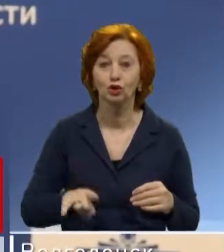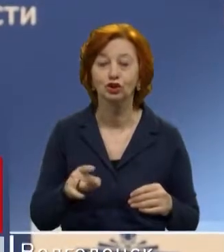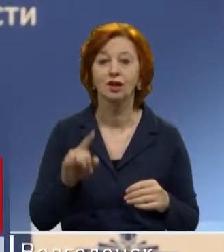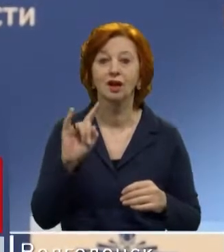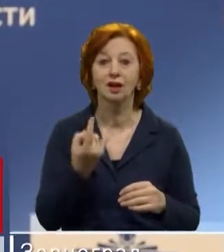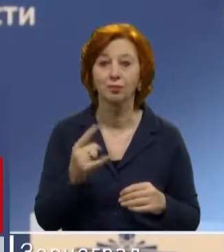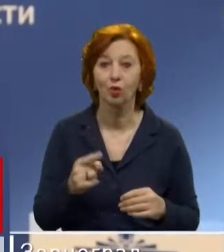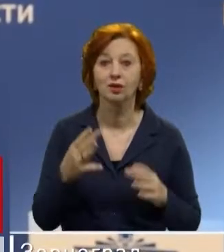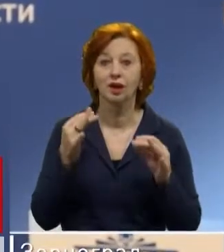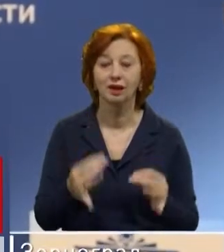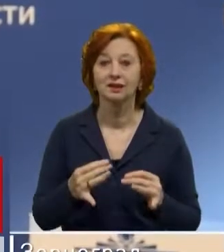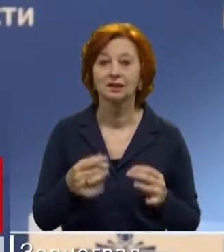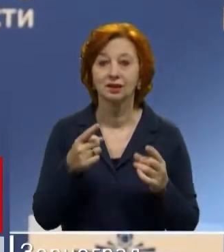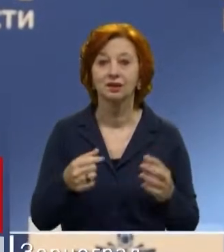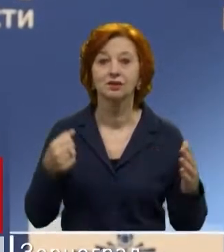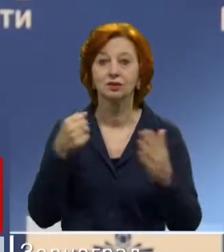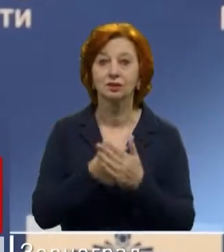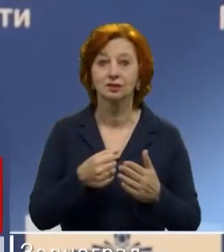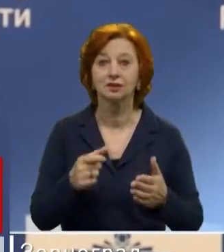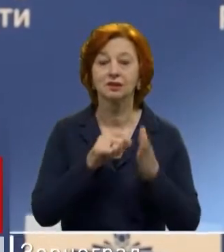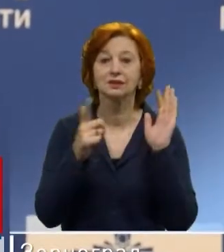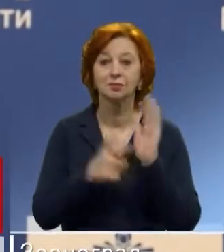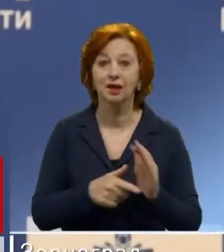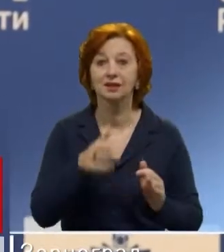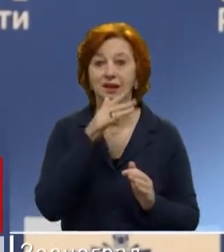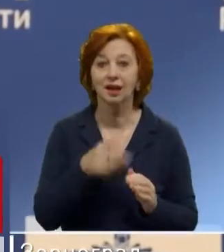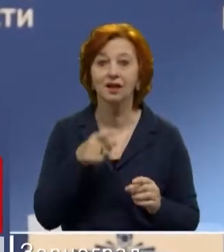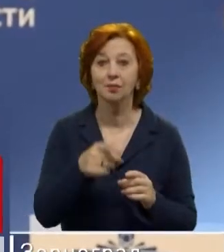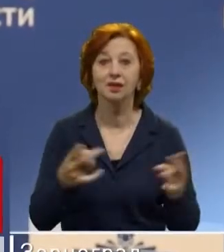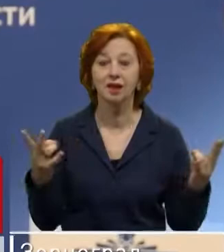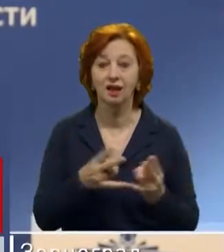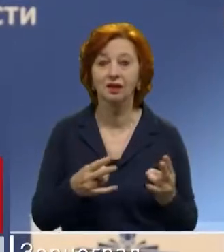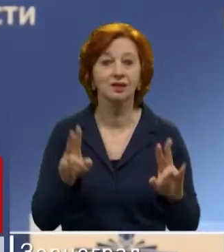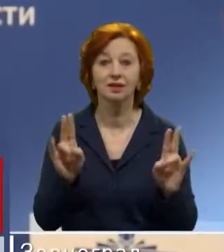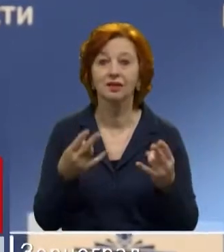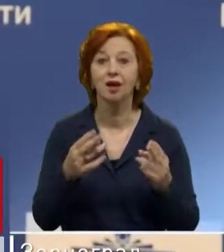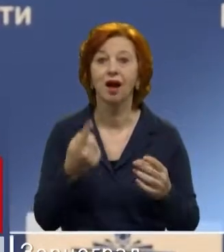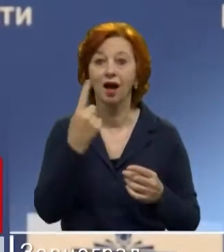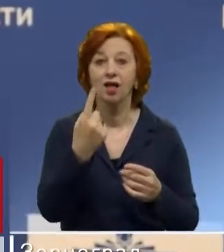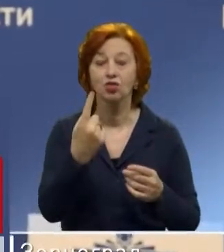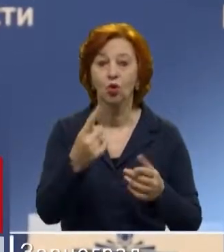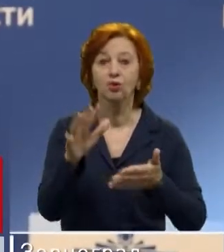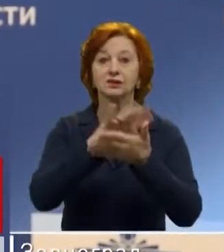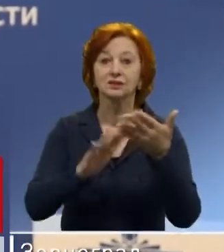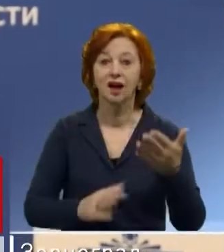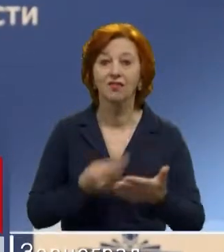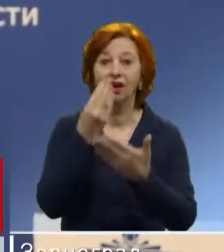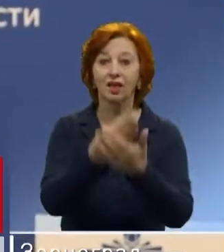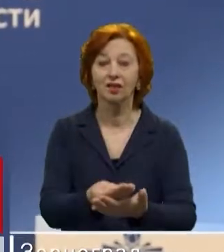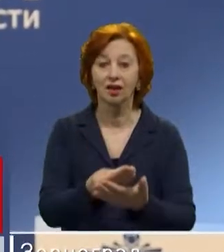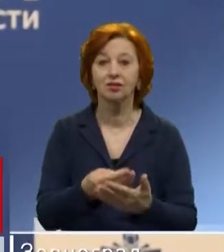ребенка и до 17-летия. И надо, необходимо будет подать одно всего заявление без